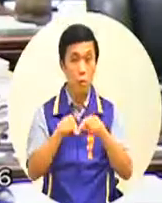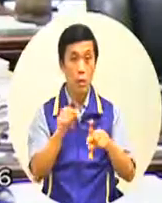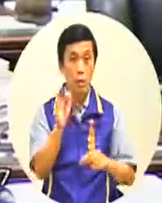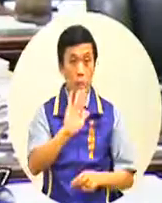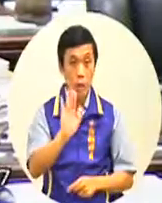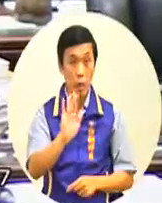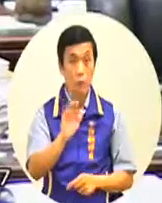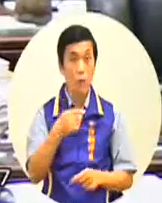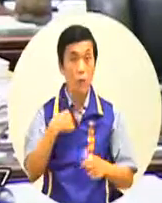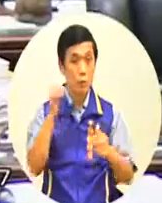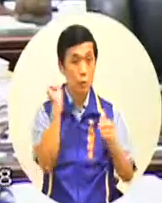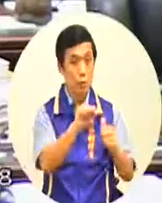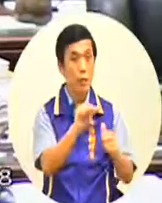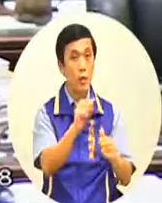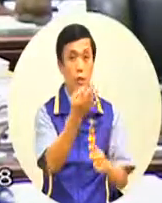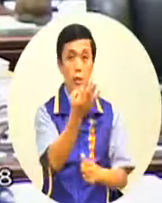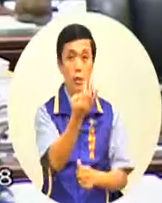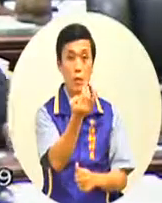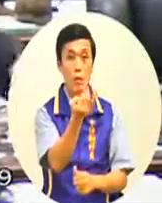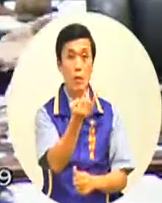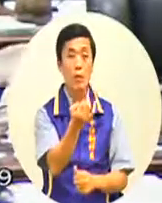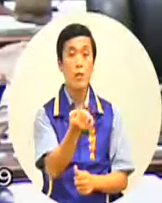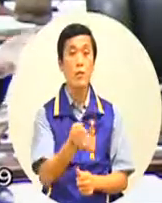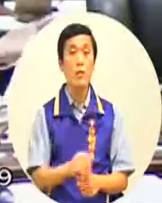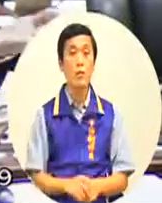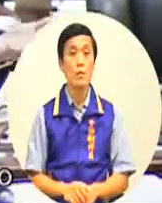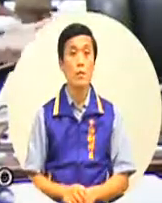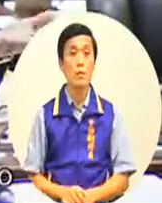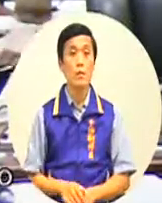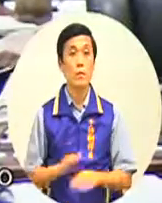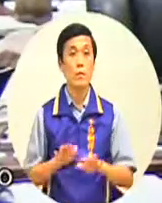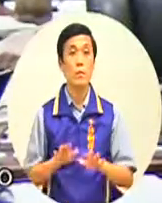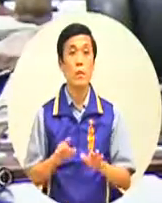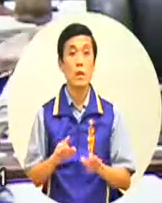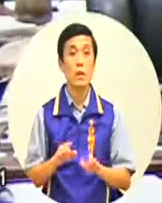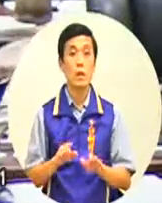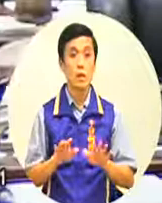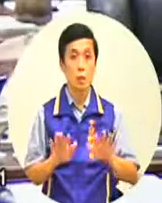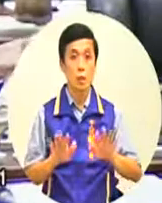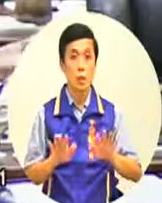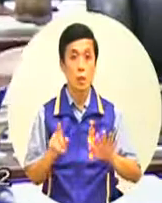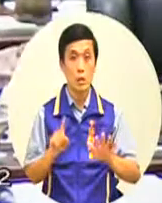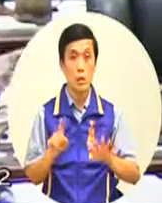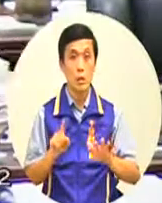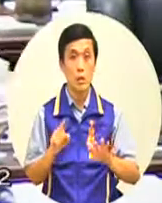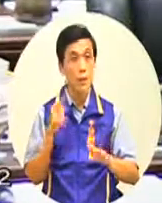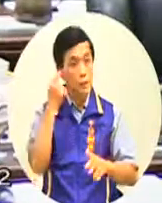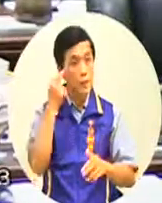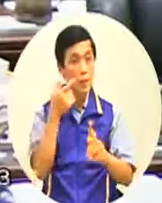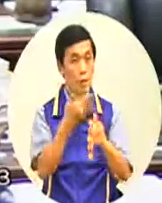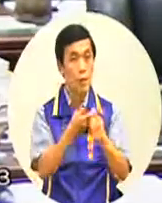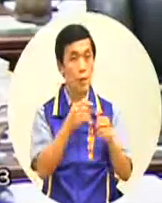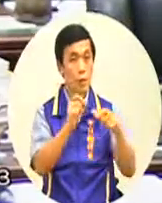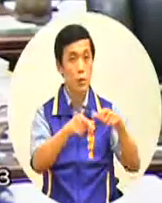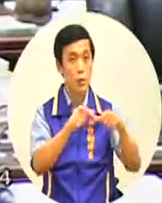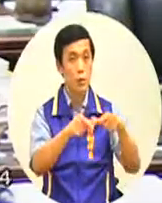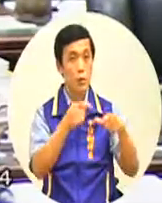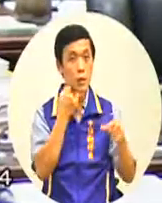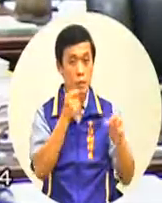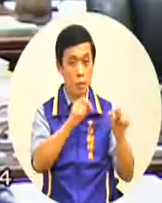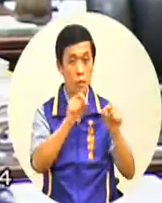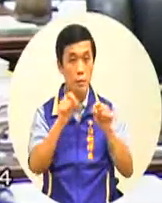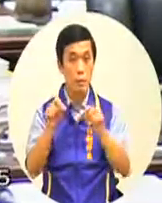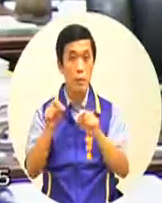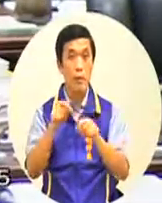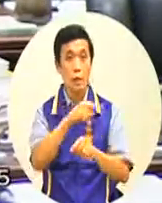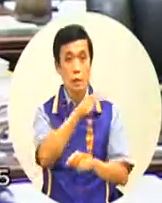罚车，对不对啦？啊，即马来啦，好啦，你即马要甲缓冲转来啊？因就伫遐讲啊，